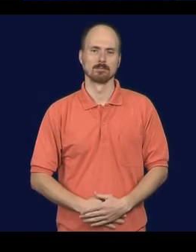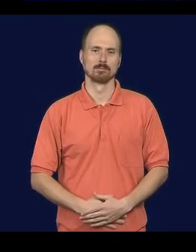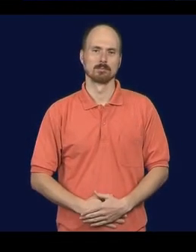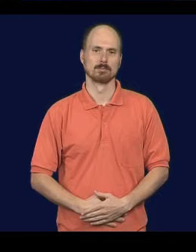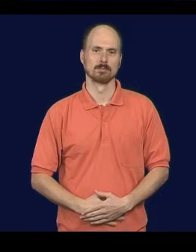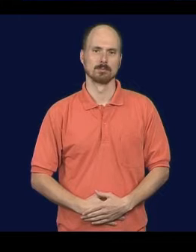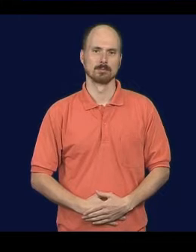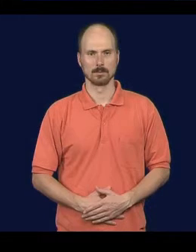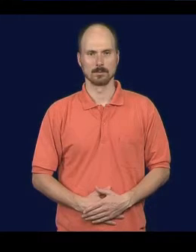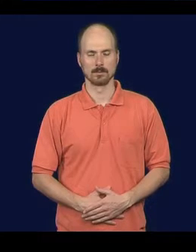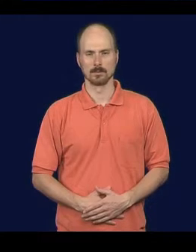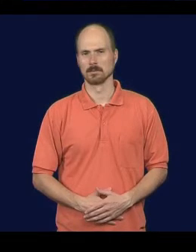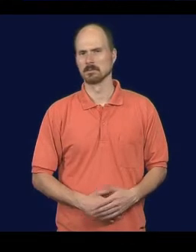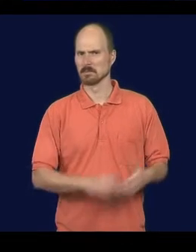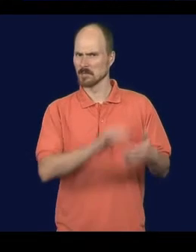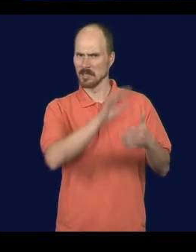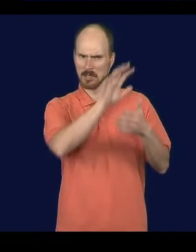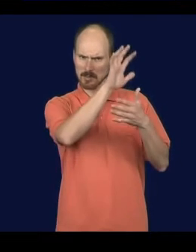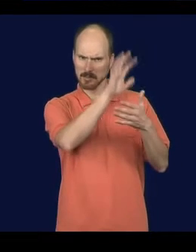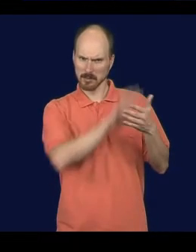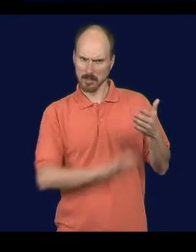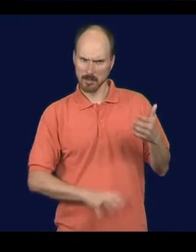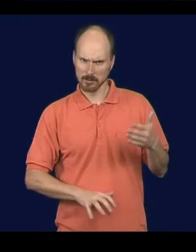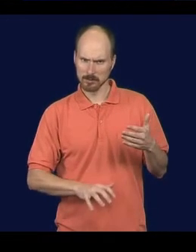pomocí hlasové navigace.